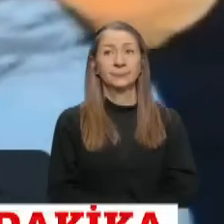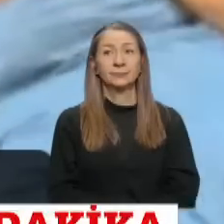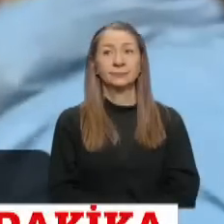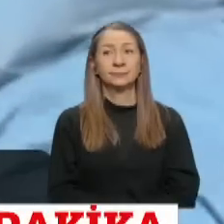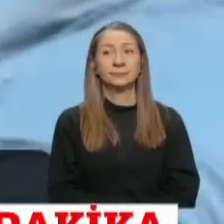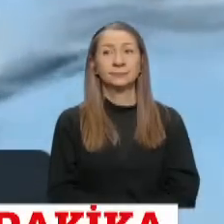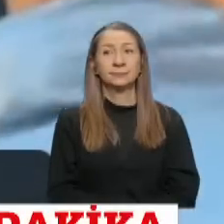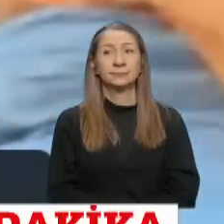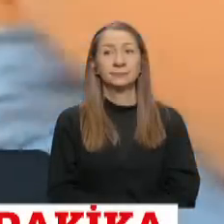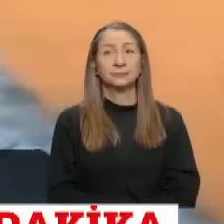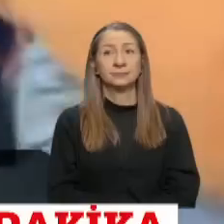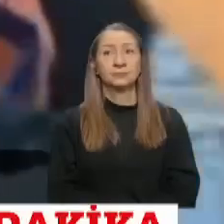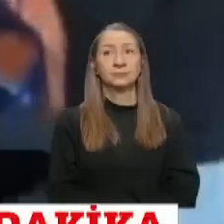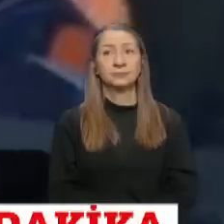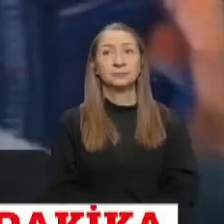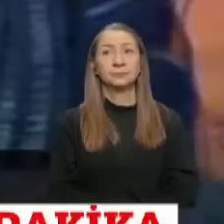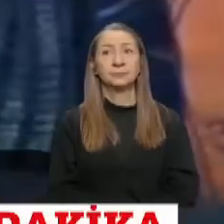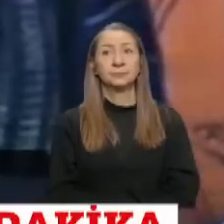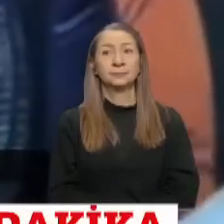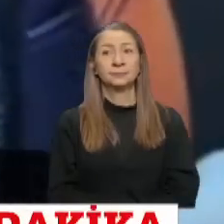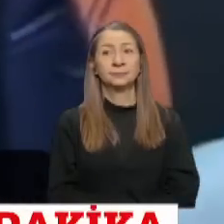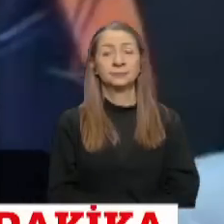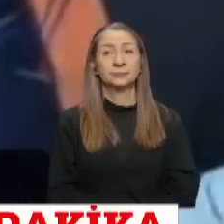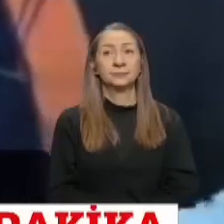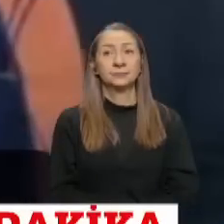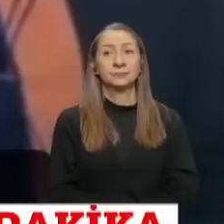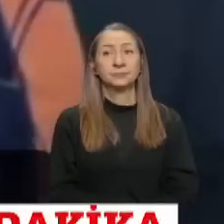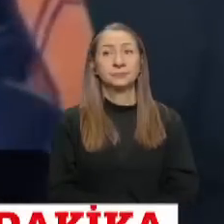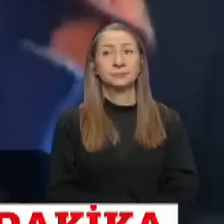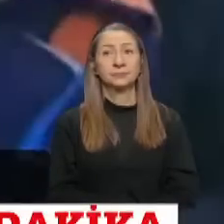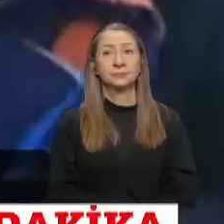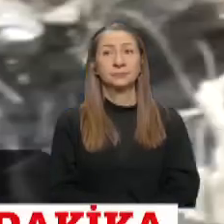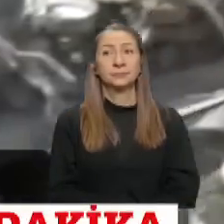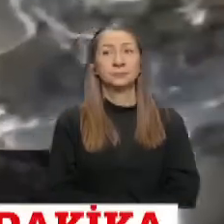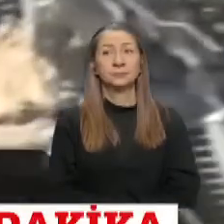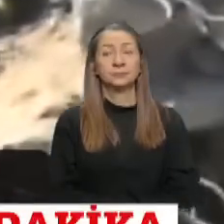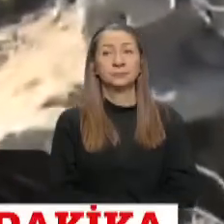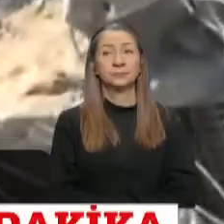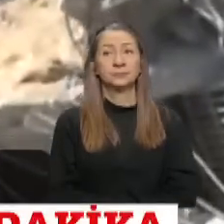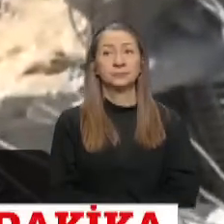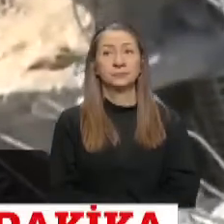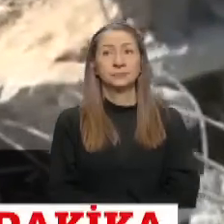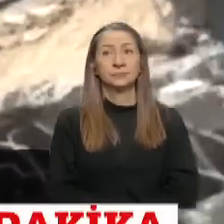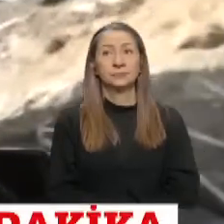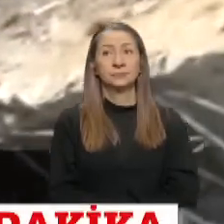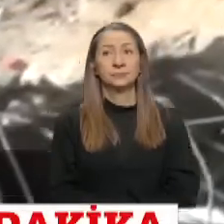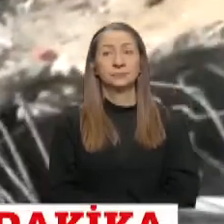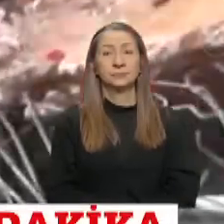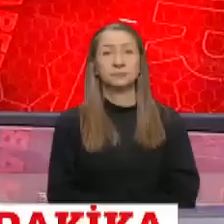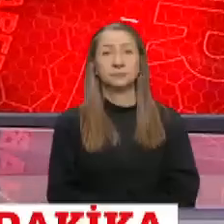göndersinler. Ya bir göndersinler Allah için. Hepsi burada insan ya. Ne olursunuz ölüsünü dirisini istiyoruz